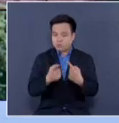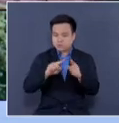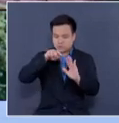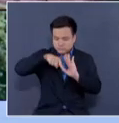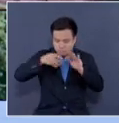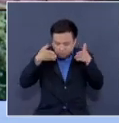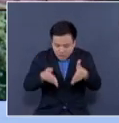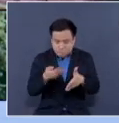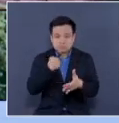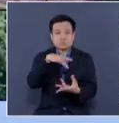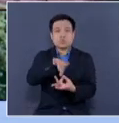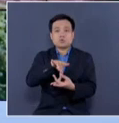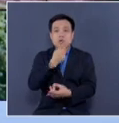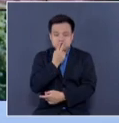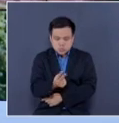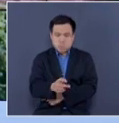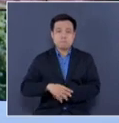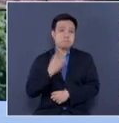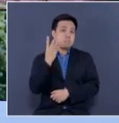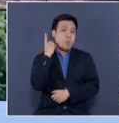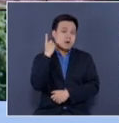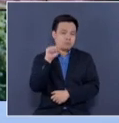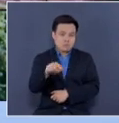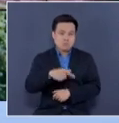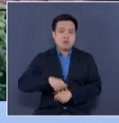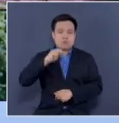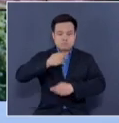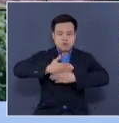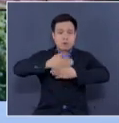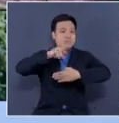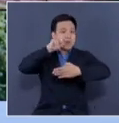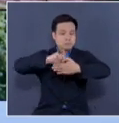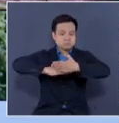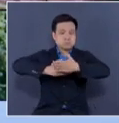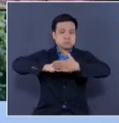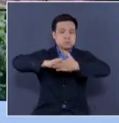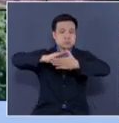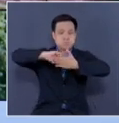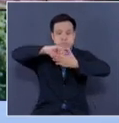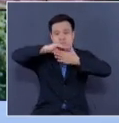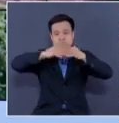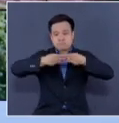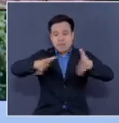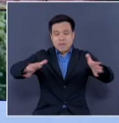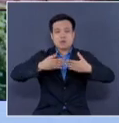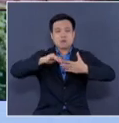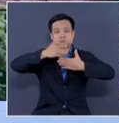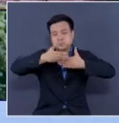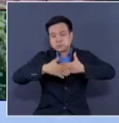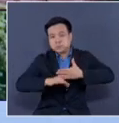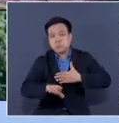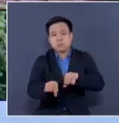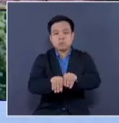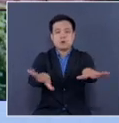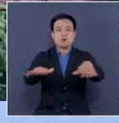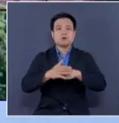ราะอะไรเมื่อวานนี้พนังกั้นน้ำแตกค่ะทีนี้พอแตกปุ๊บน้ำมันก็ไหลเชี่ยวไหลแรงเลยนะคะน้ำที่ไหลผ่านตัวเมือง